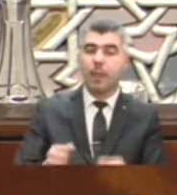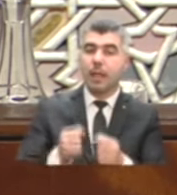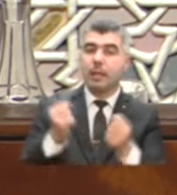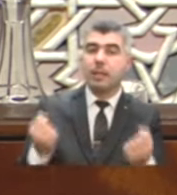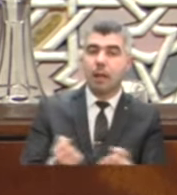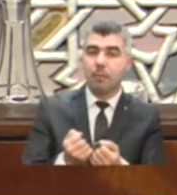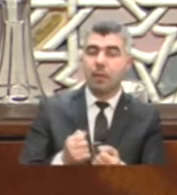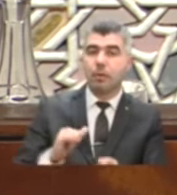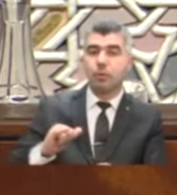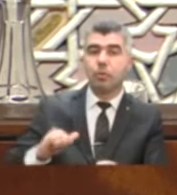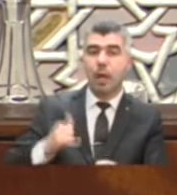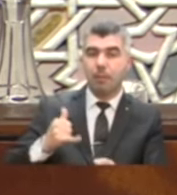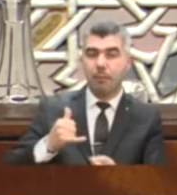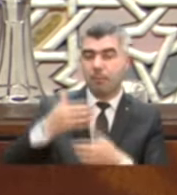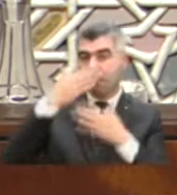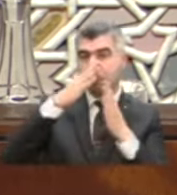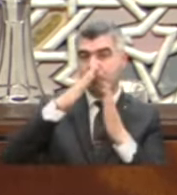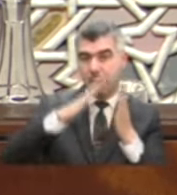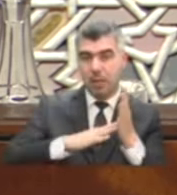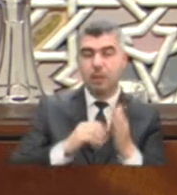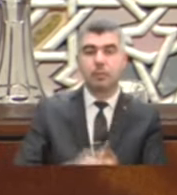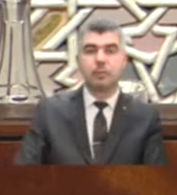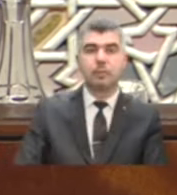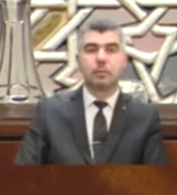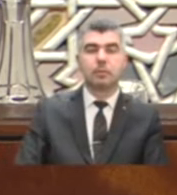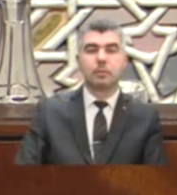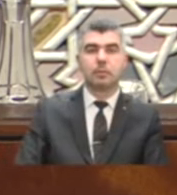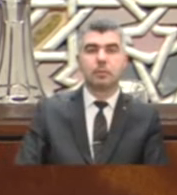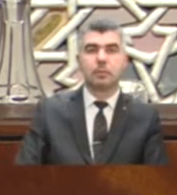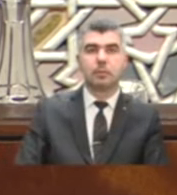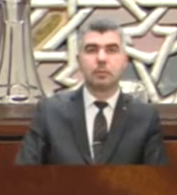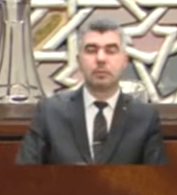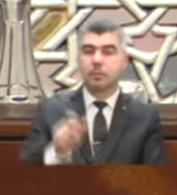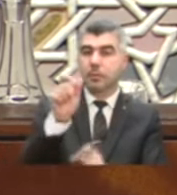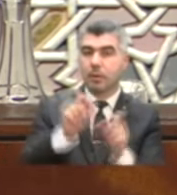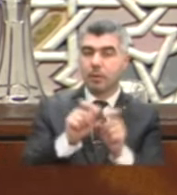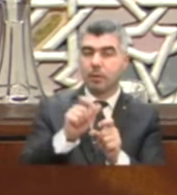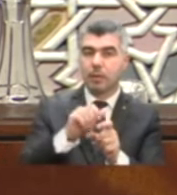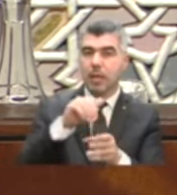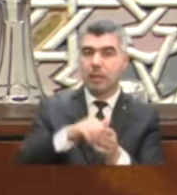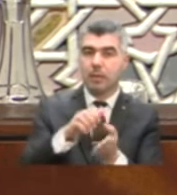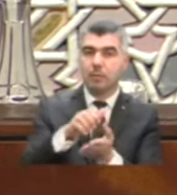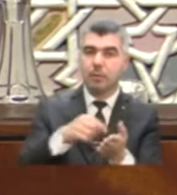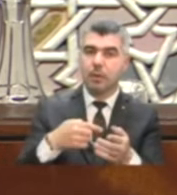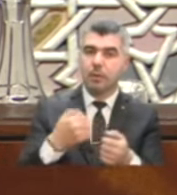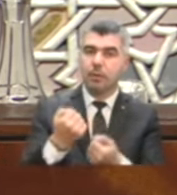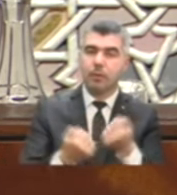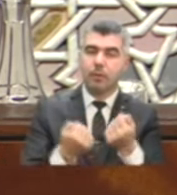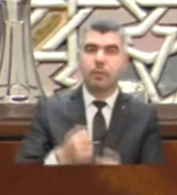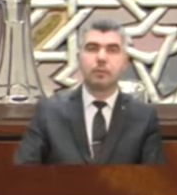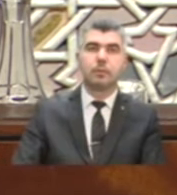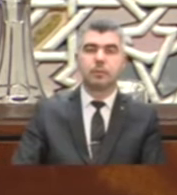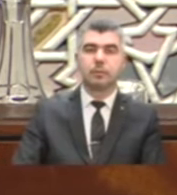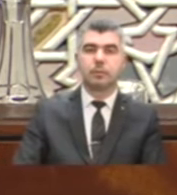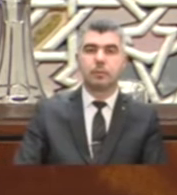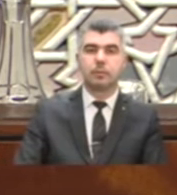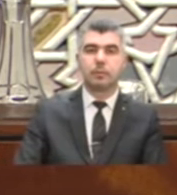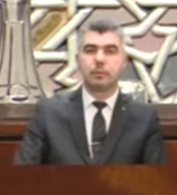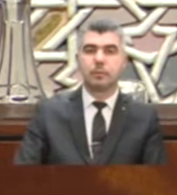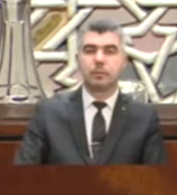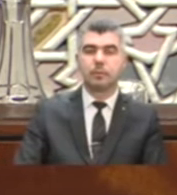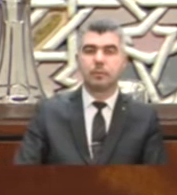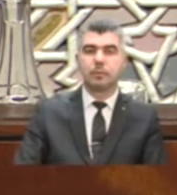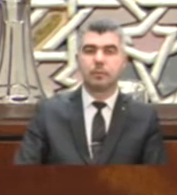قدرات الشباب المغربي للسيدات والساده النواب المحترمين من فريق الاصاله والمعاصره، فليتفضل احد واضعي